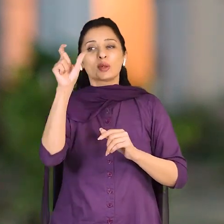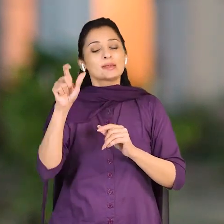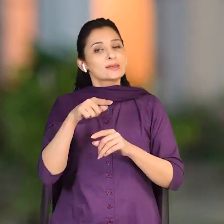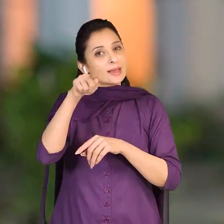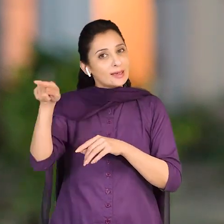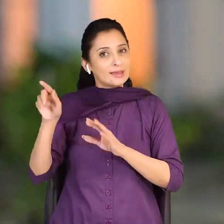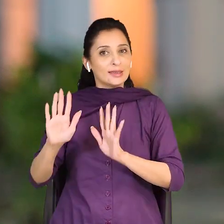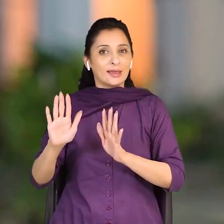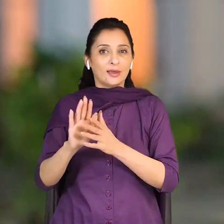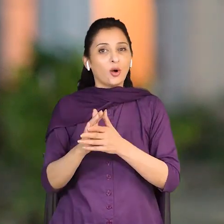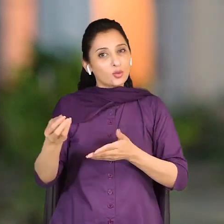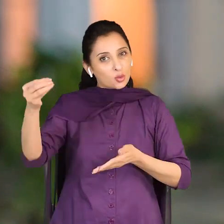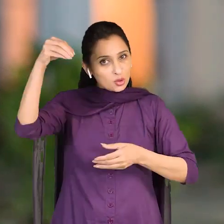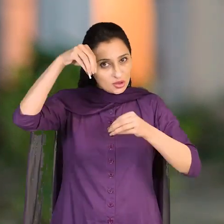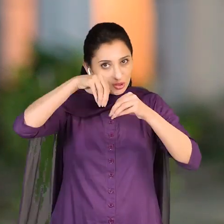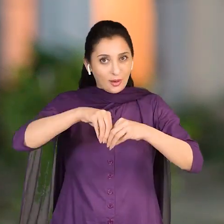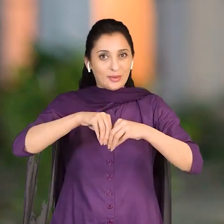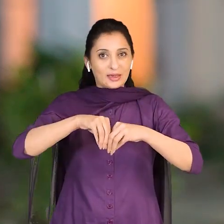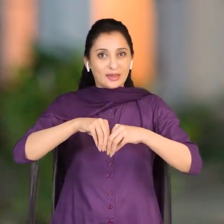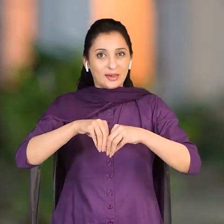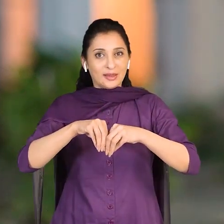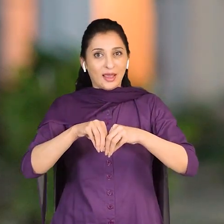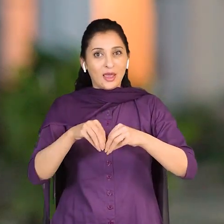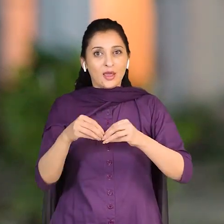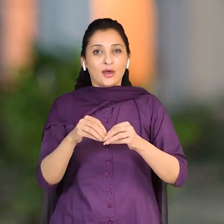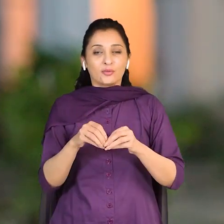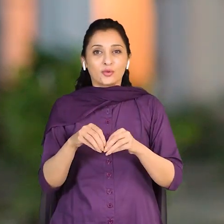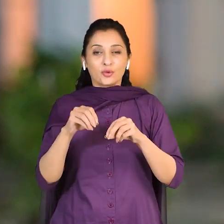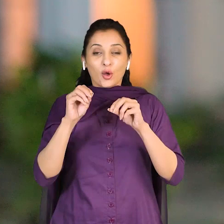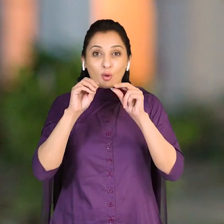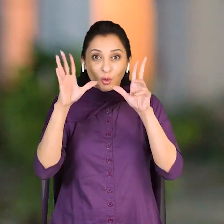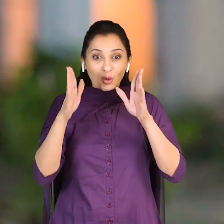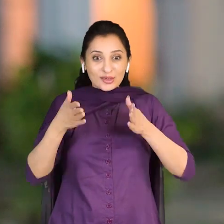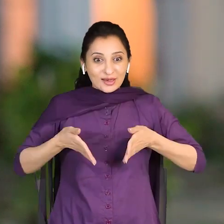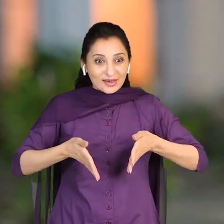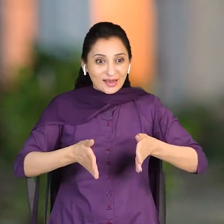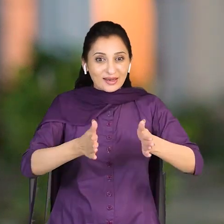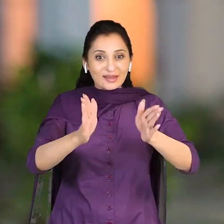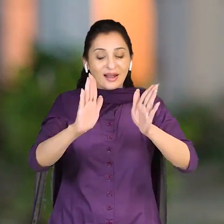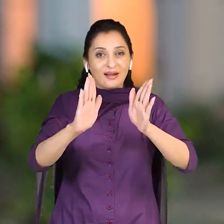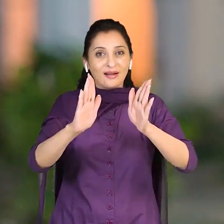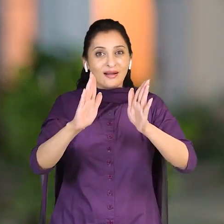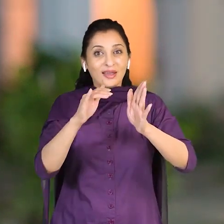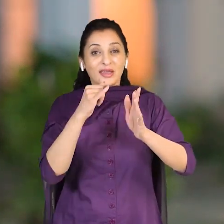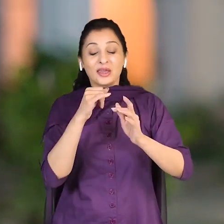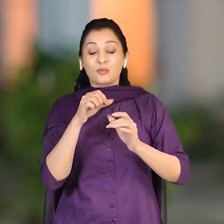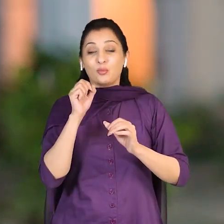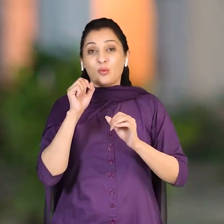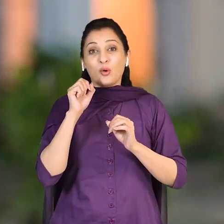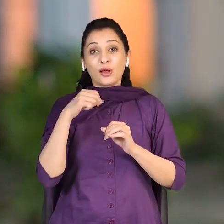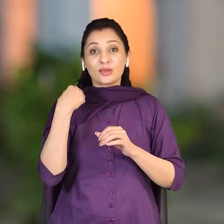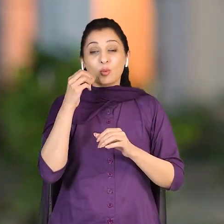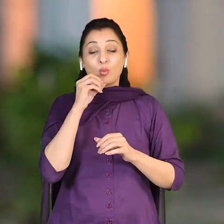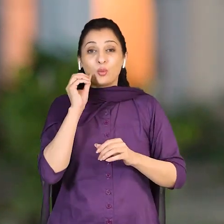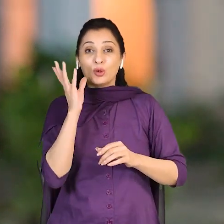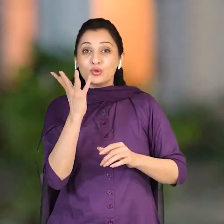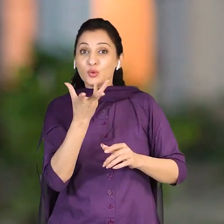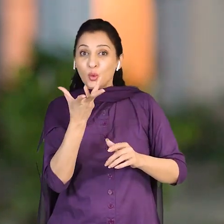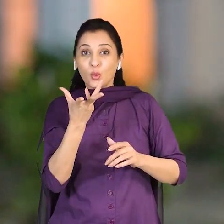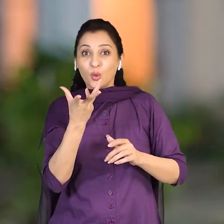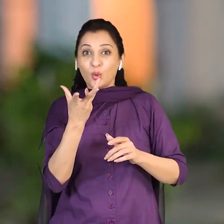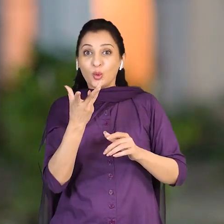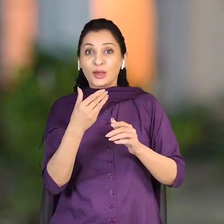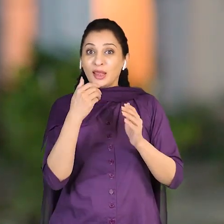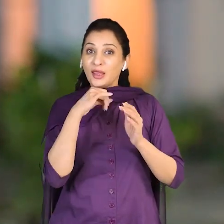टूर्स के अंदर, जो कि रोशन गलियां एक हमारा बड़ा फेमस टूर है और वेक अंदरून लाहौर भी, तो उसमें हम उसको ऐड कर